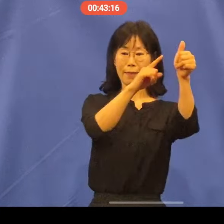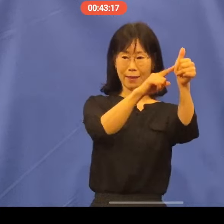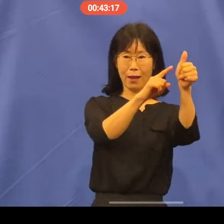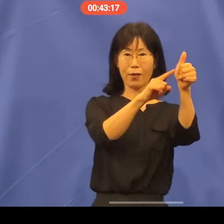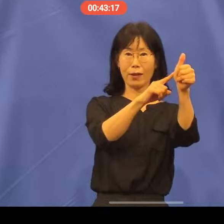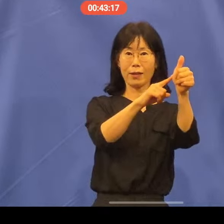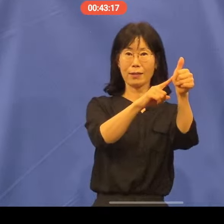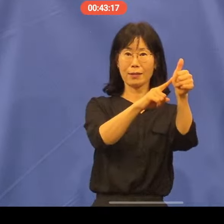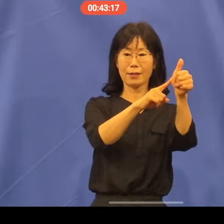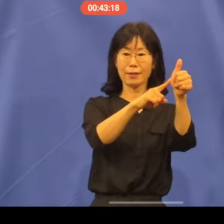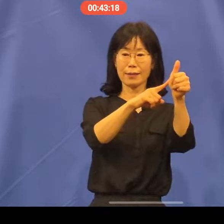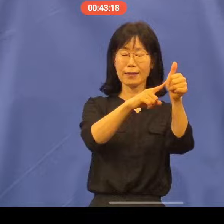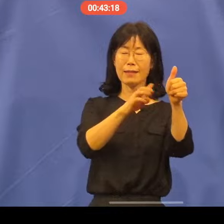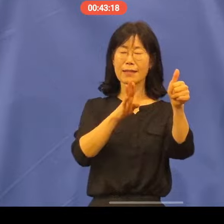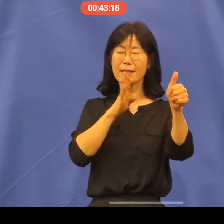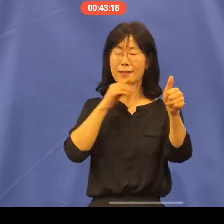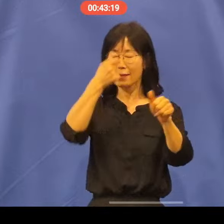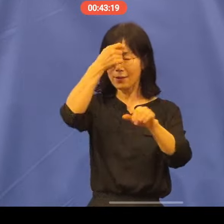예배자면서 회개였다는 거예요.